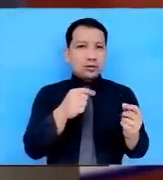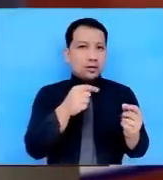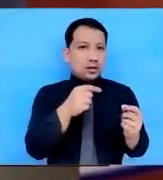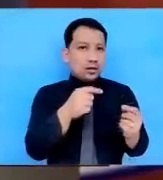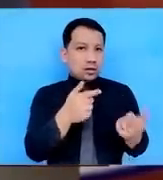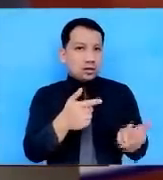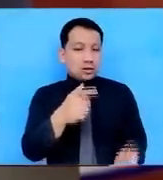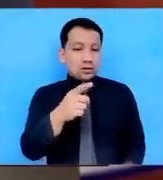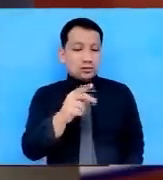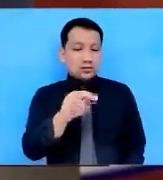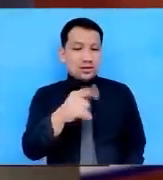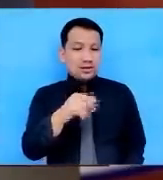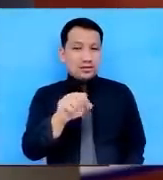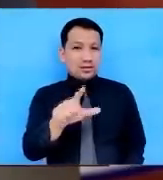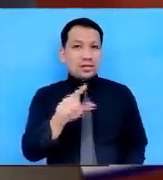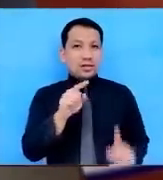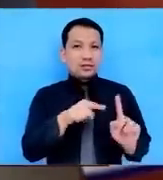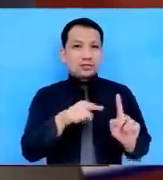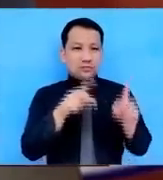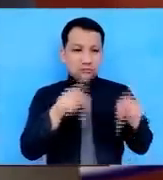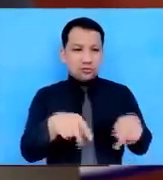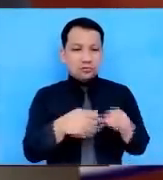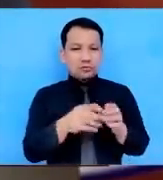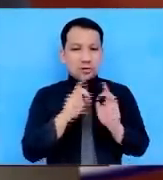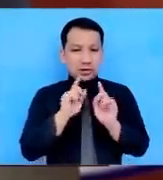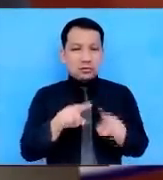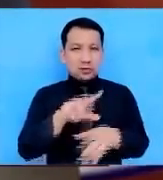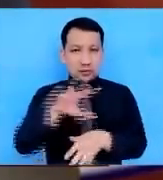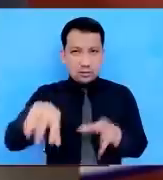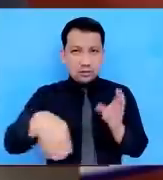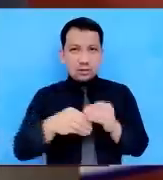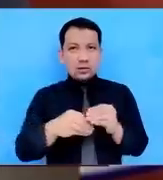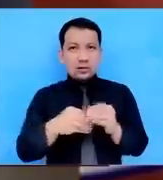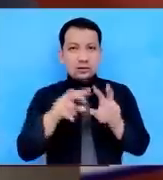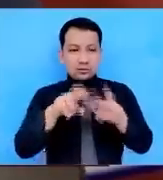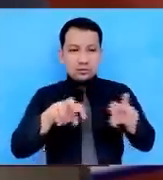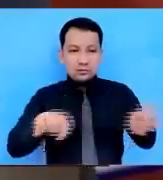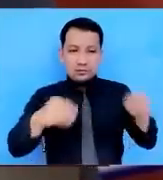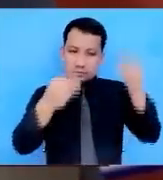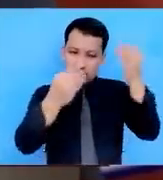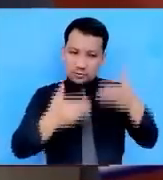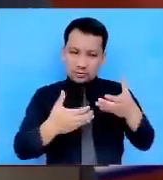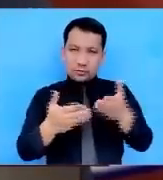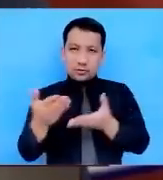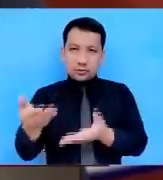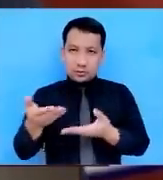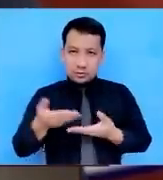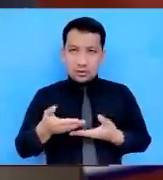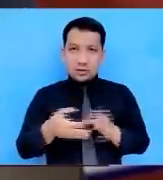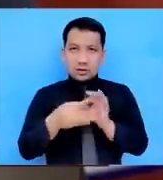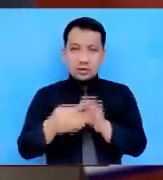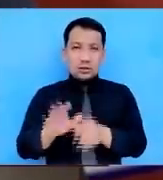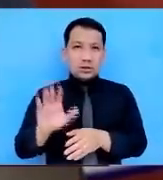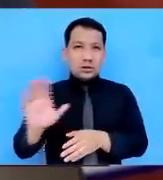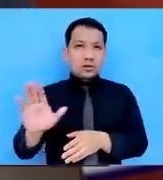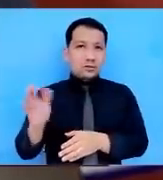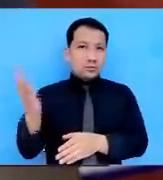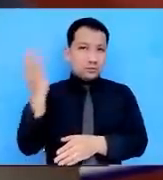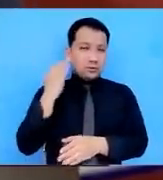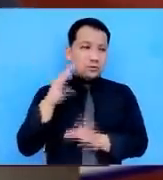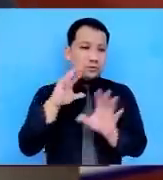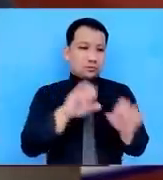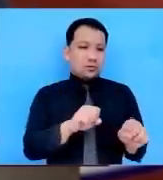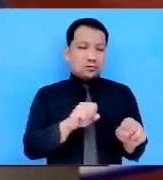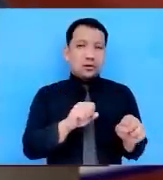Nigel dahil lumalabas po sa mga reports at sa mga informasyon na pinubay din po ng mga previously arrested na